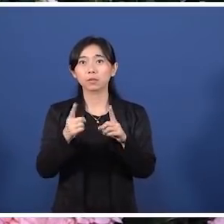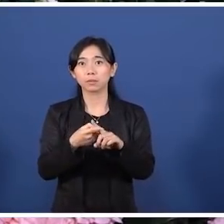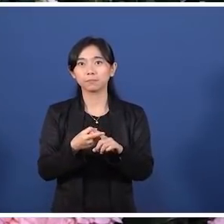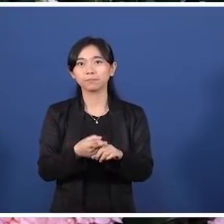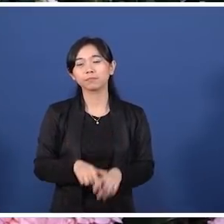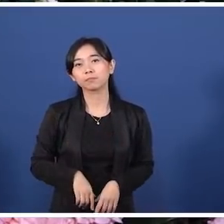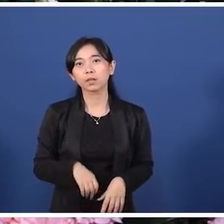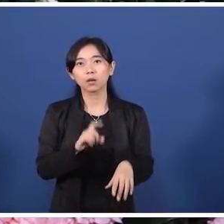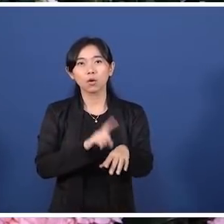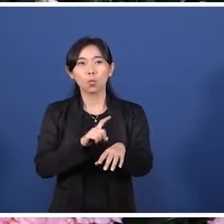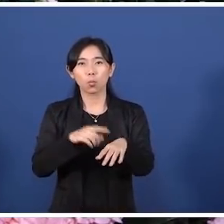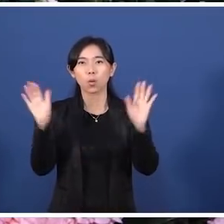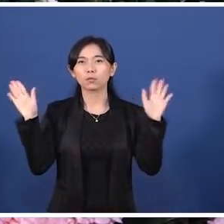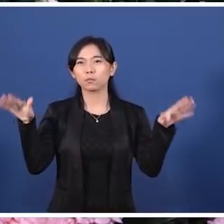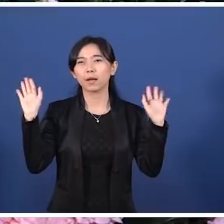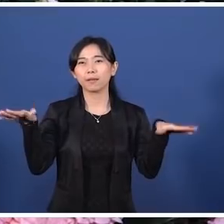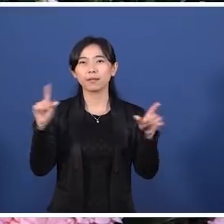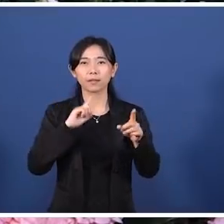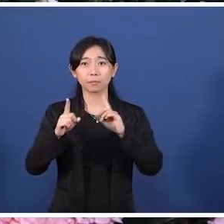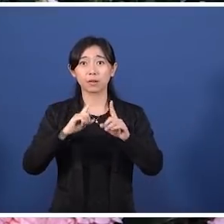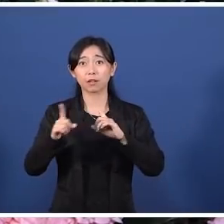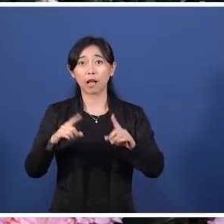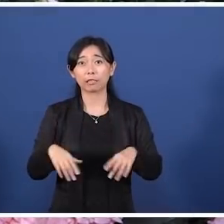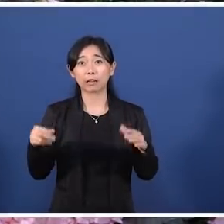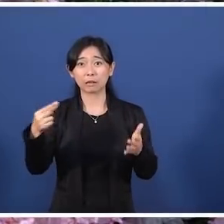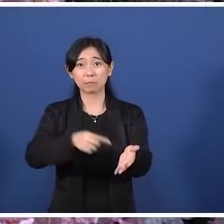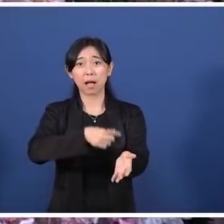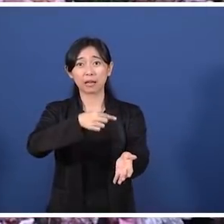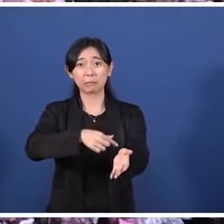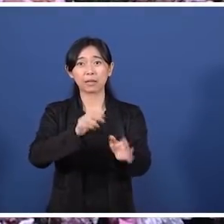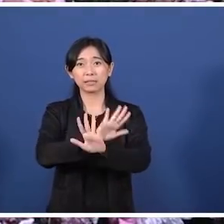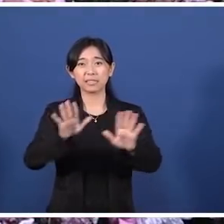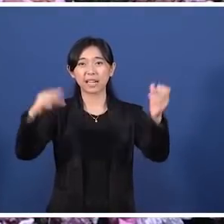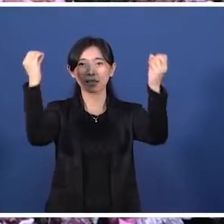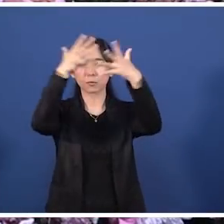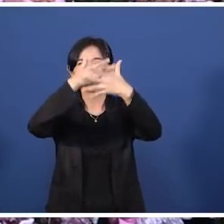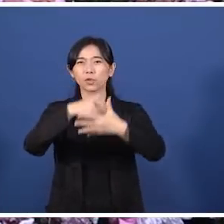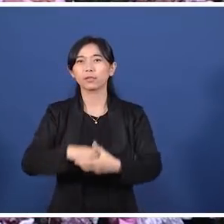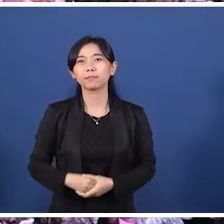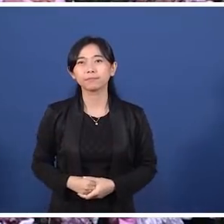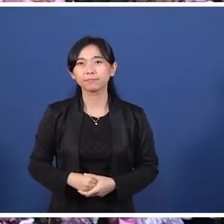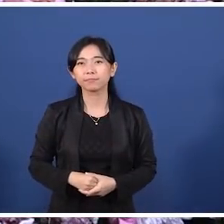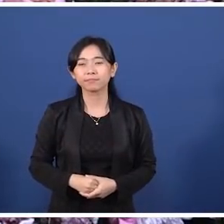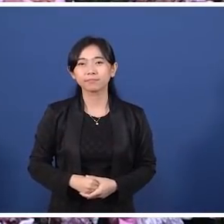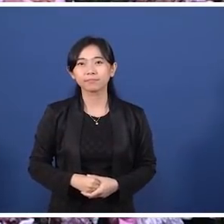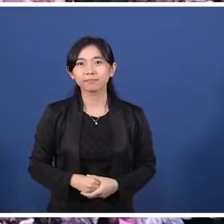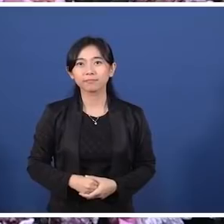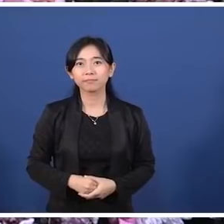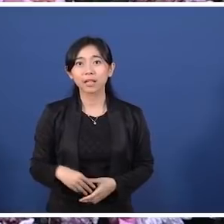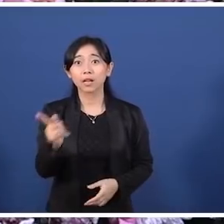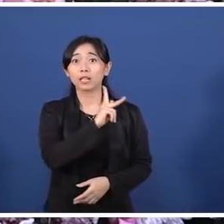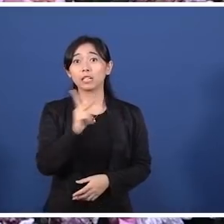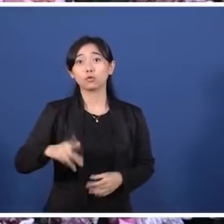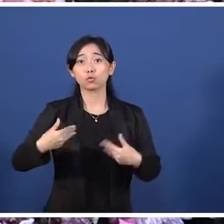Saudara-saudara, ketika para malaikat mengatakan kepada para gembala, jangan takut dalam peristiwa Natal karena